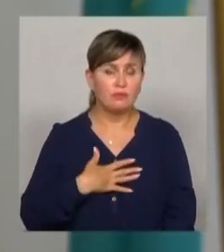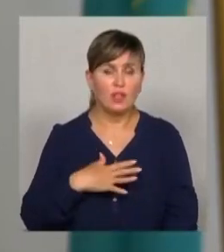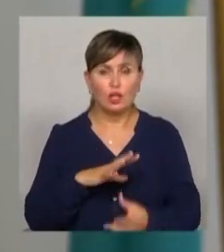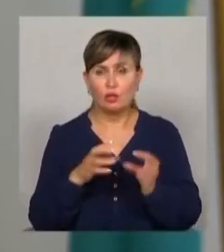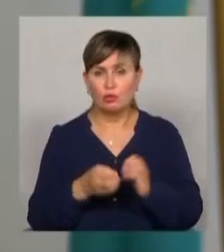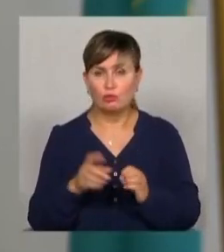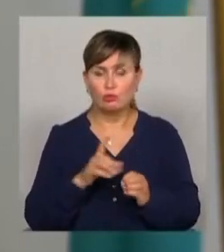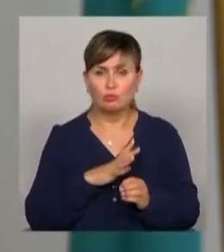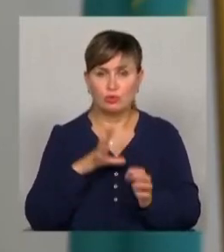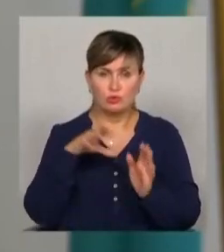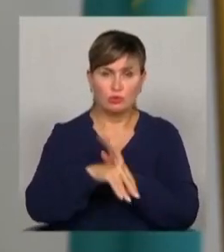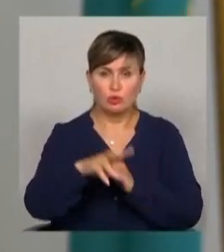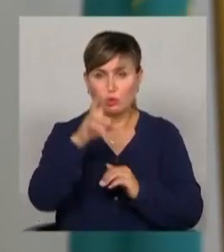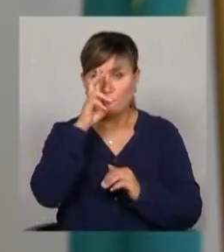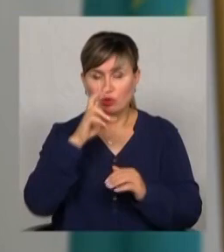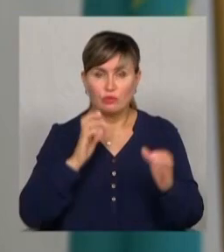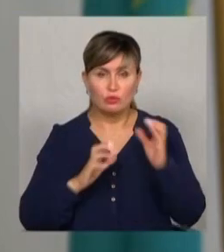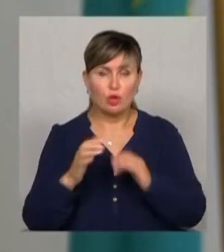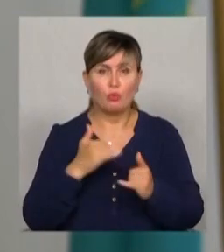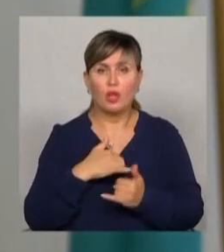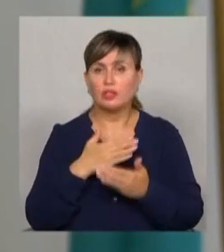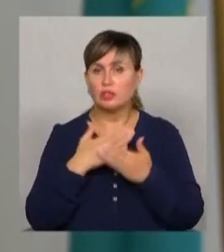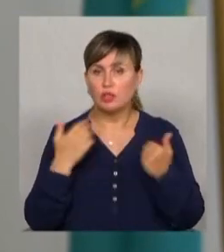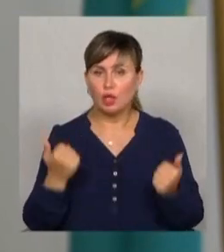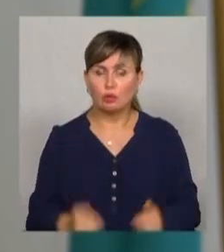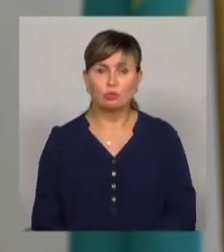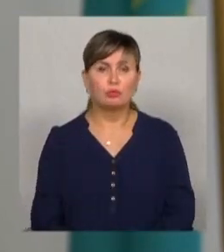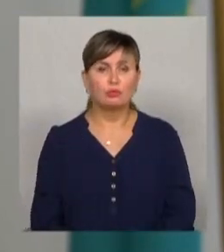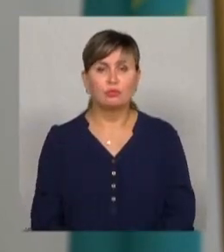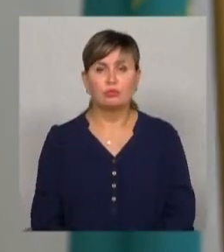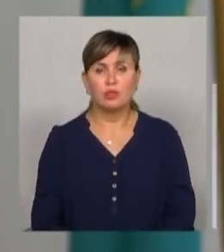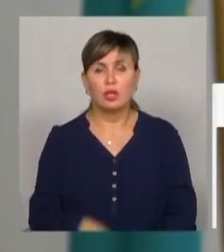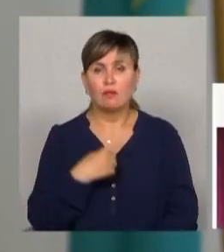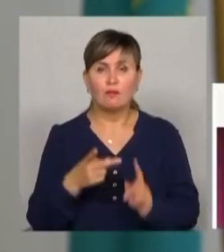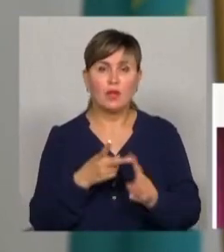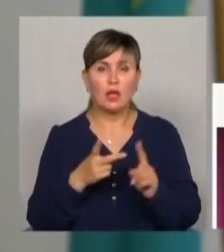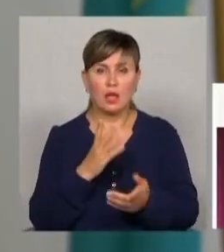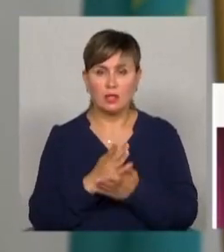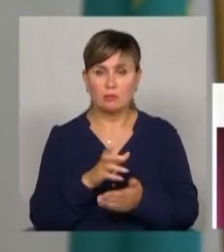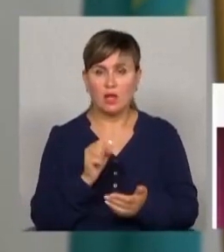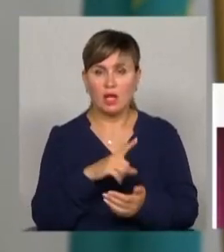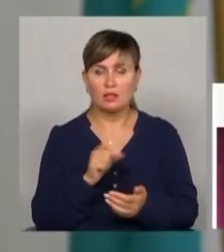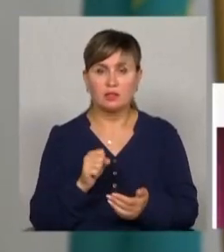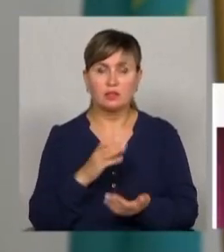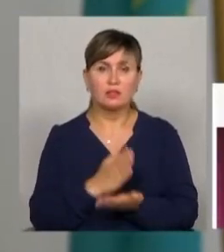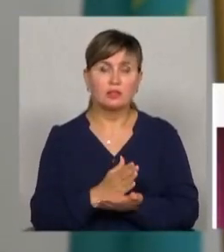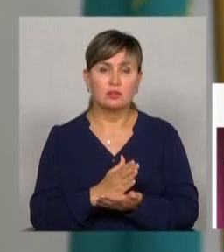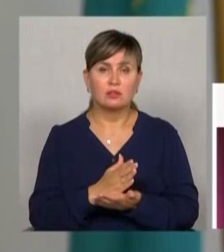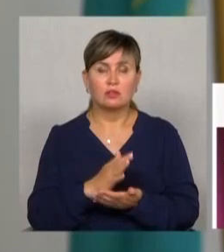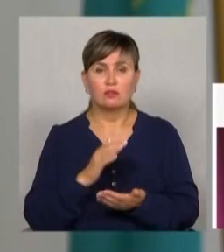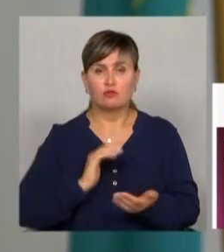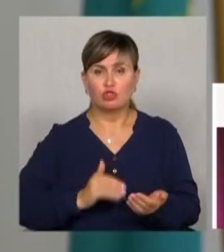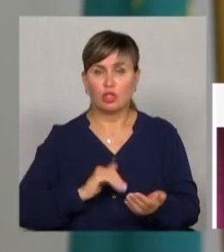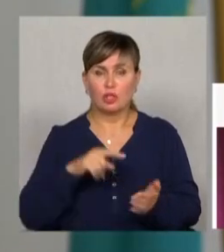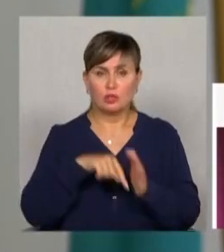зачтены у госвузов, а у нас нет. И, возможно, какой-то, говорят, второй базе, что была именно в частных